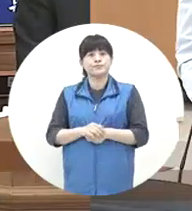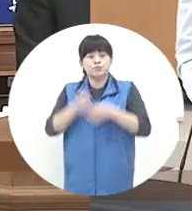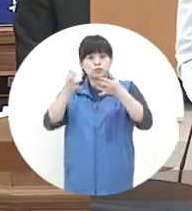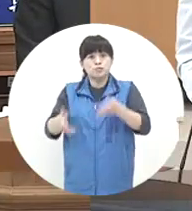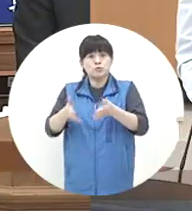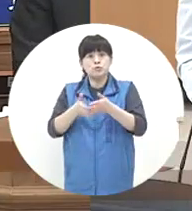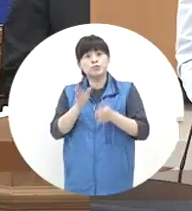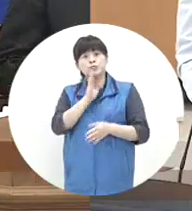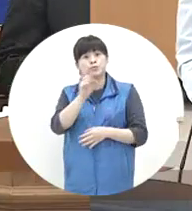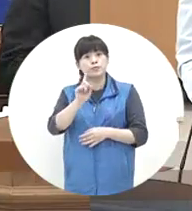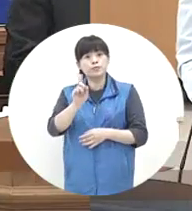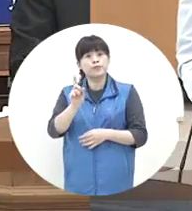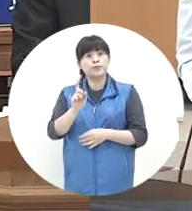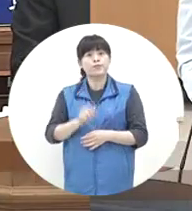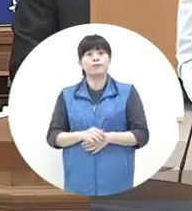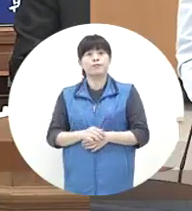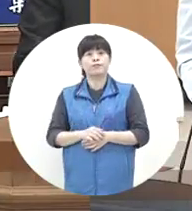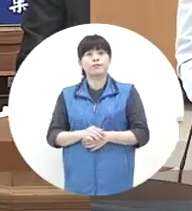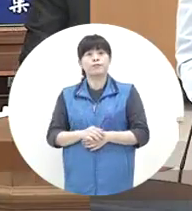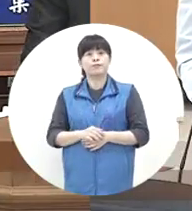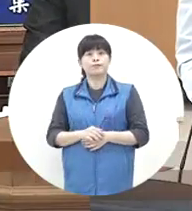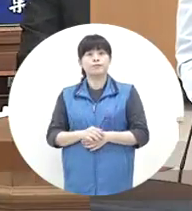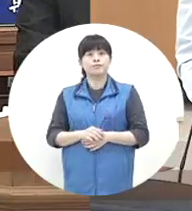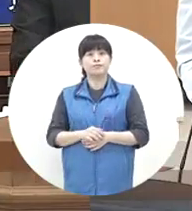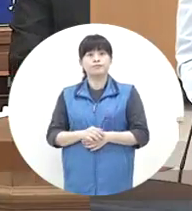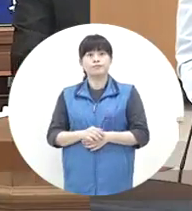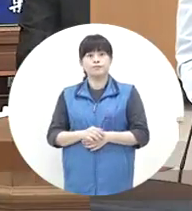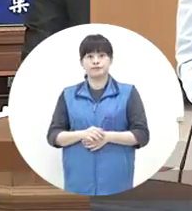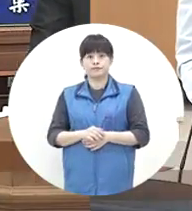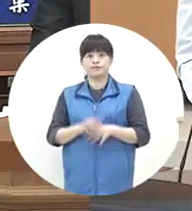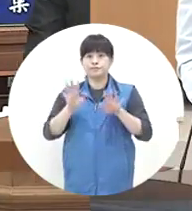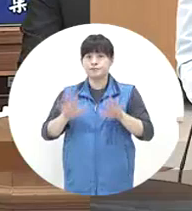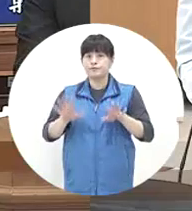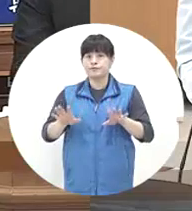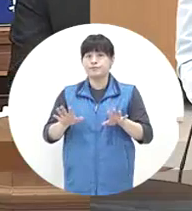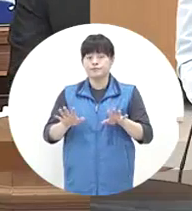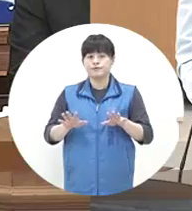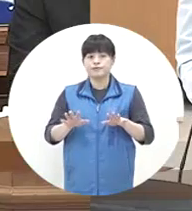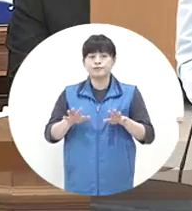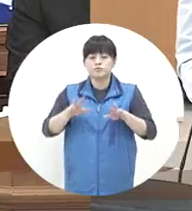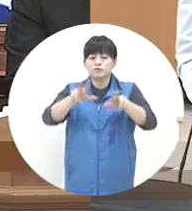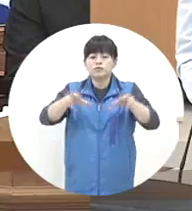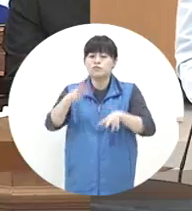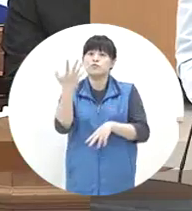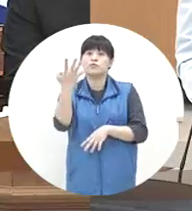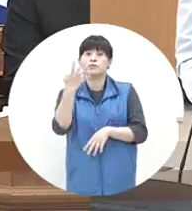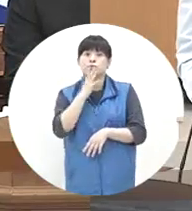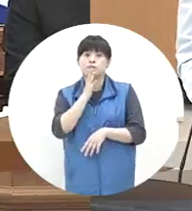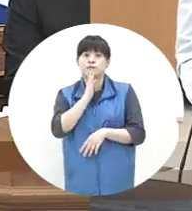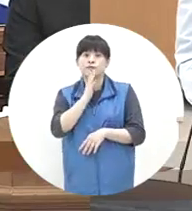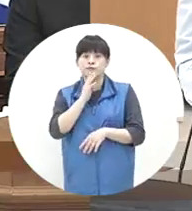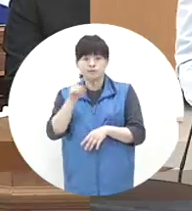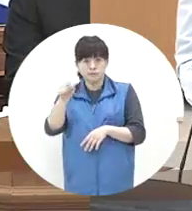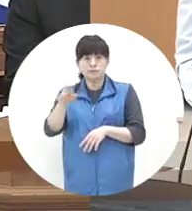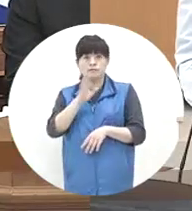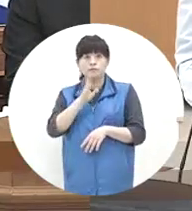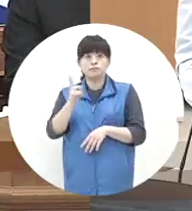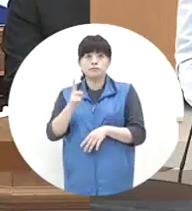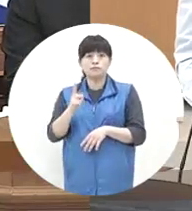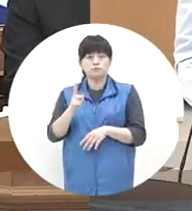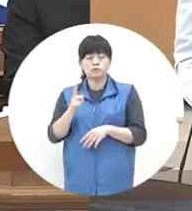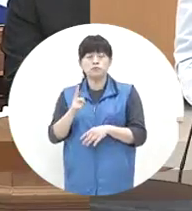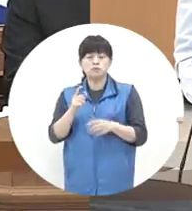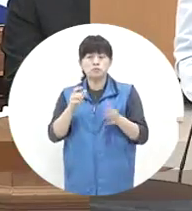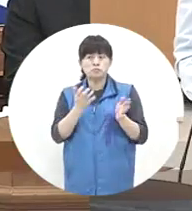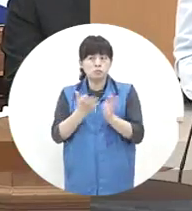的这个比较现在目前的这个空摊的区域呢，事实上它是有潜在的进驻厂商，只